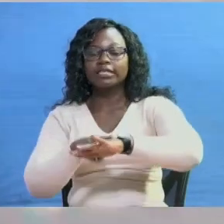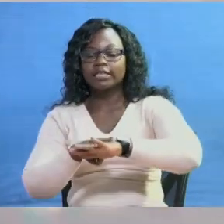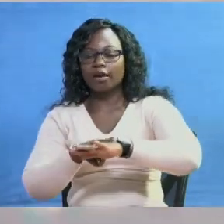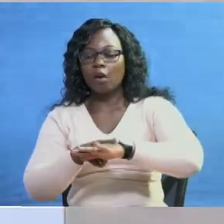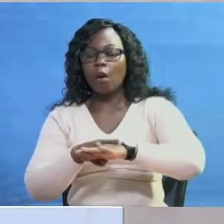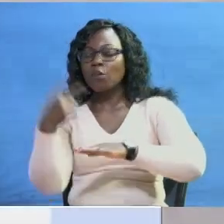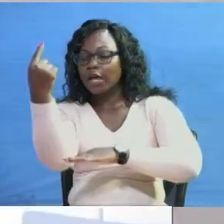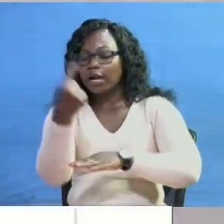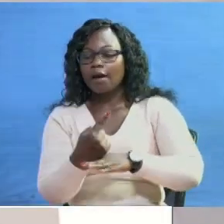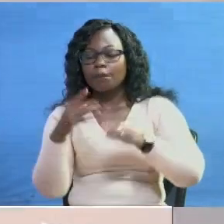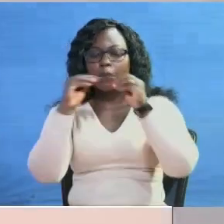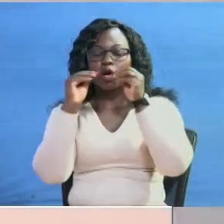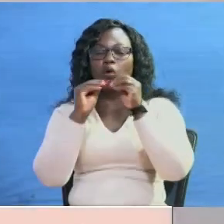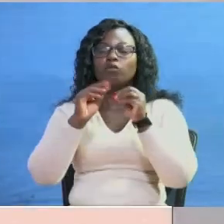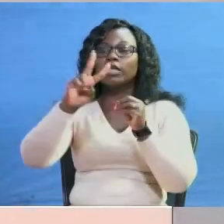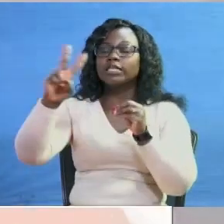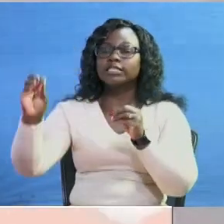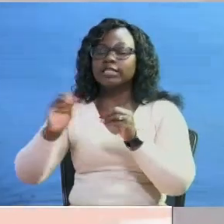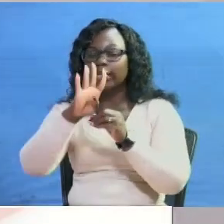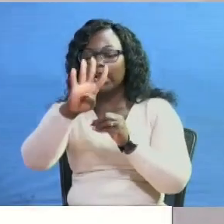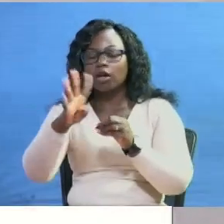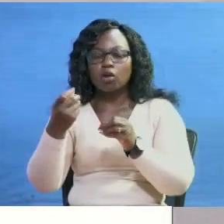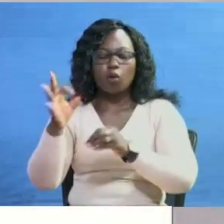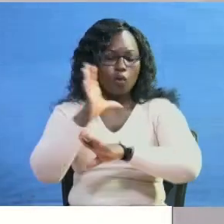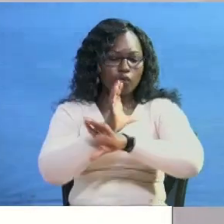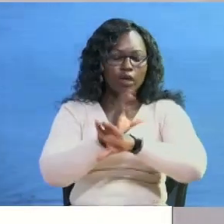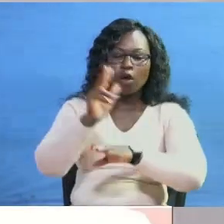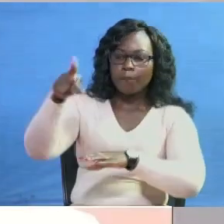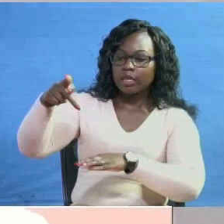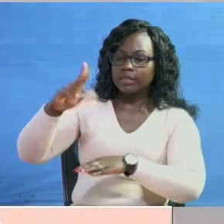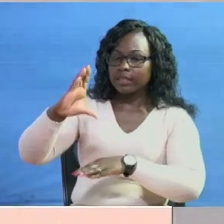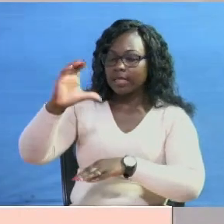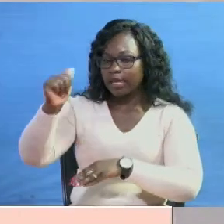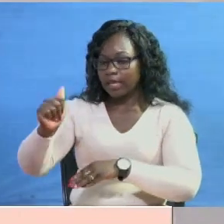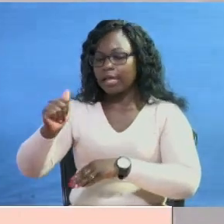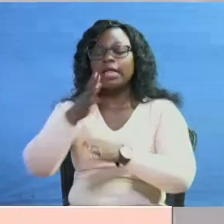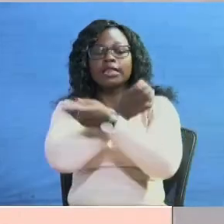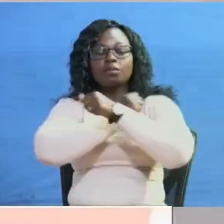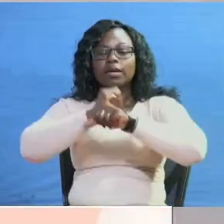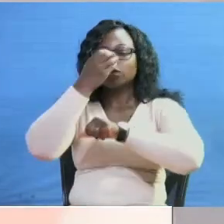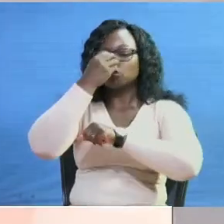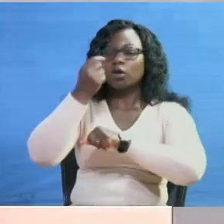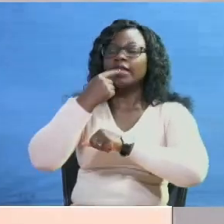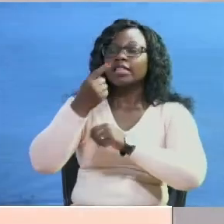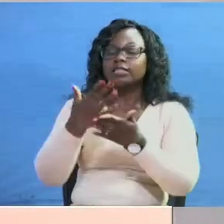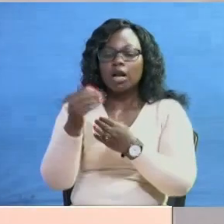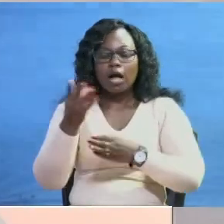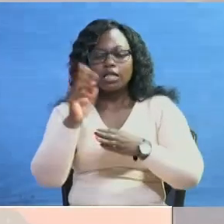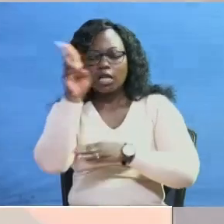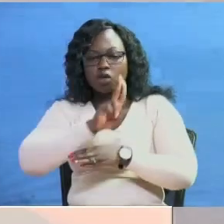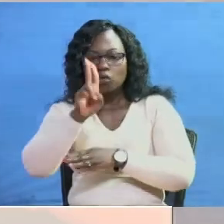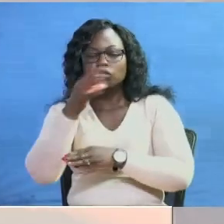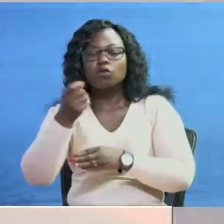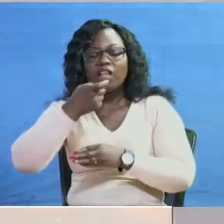kuhudhuria mkutano wa 24 wa pamoja wa kanisa la PCA, Rais William Ruto amekashifu matumizi ya dawa